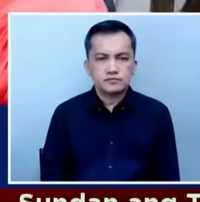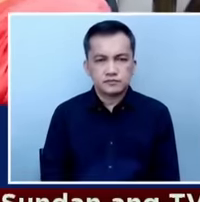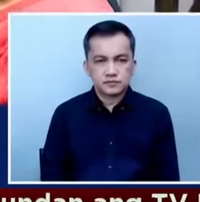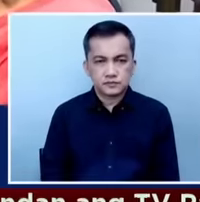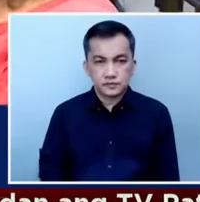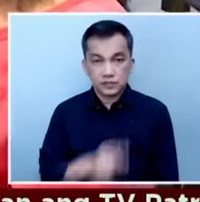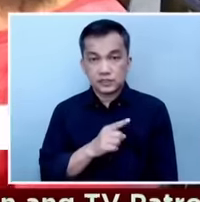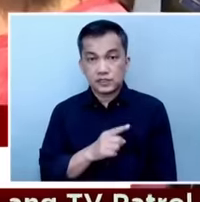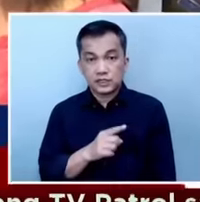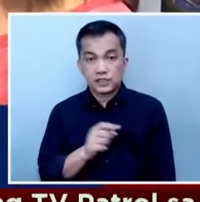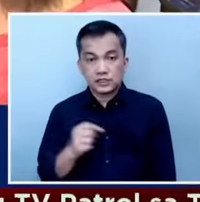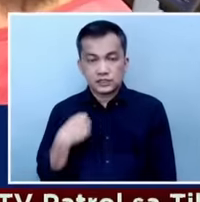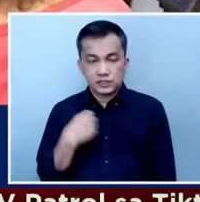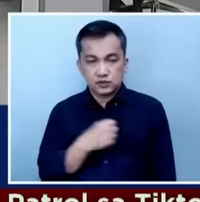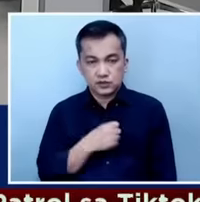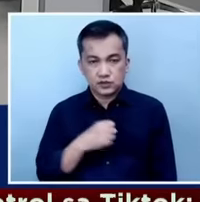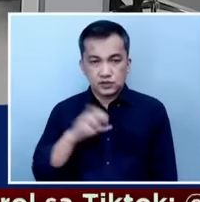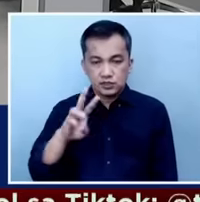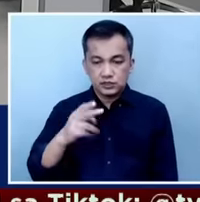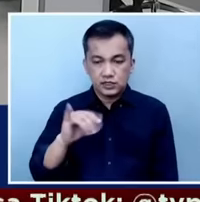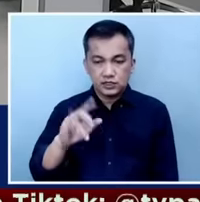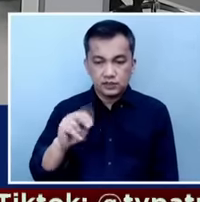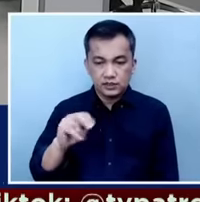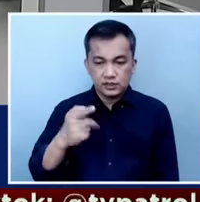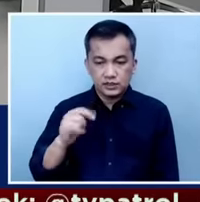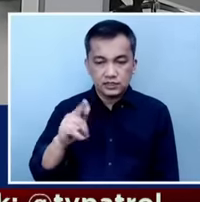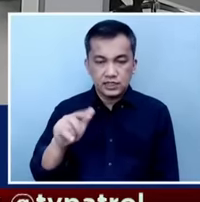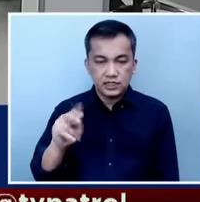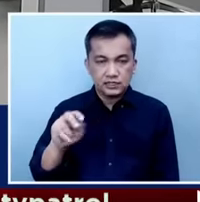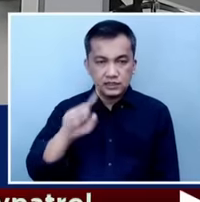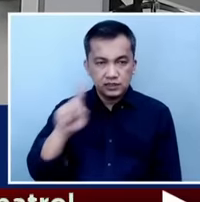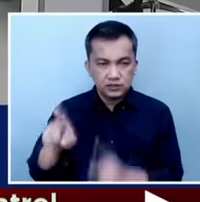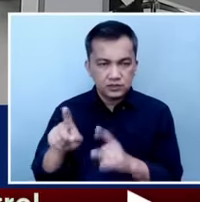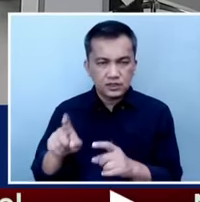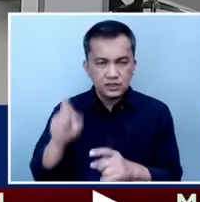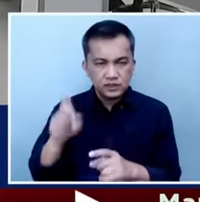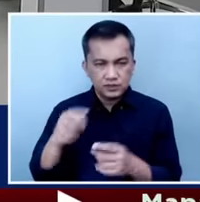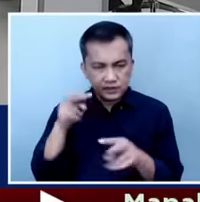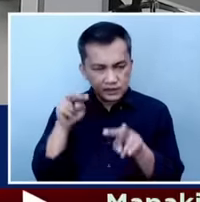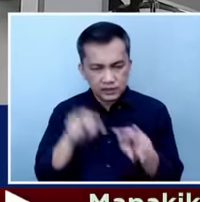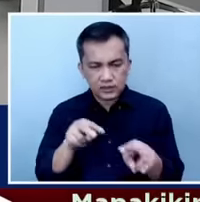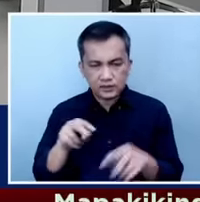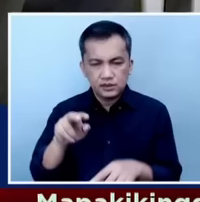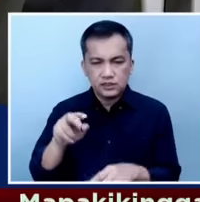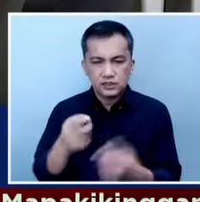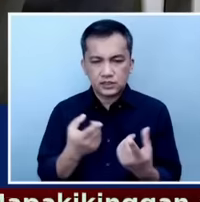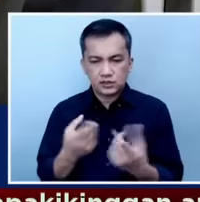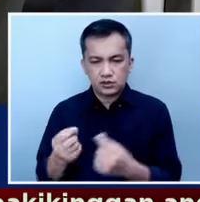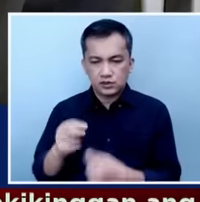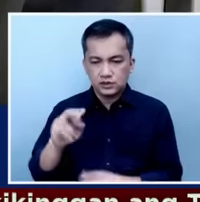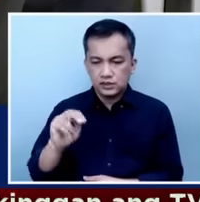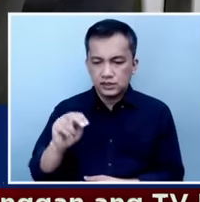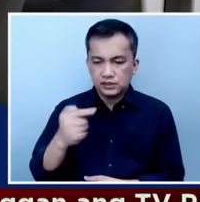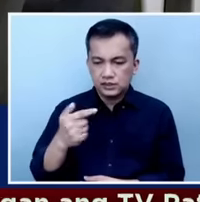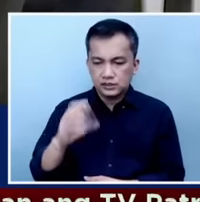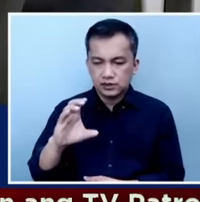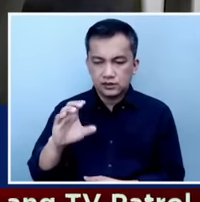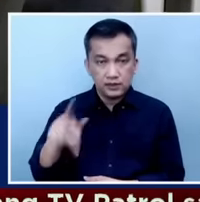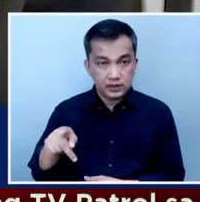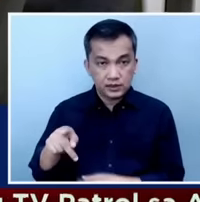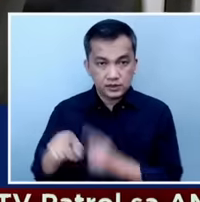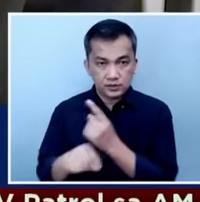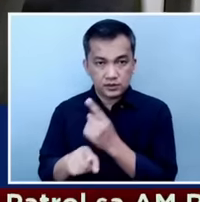Senador Sherwin Gatchalian ang tatanungin, dapat tingnan kung ginawa ba ng National Grid Corporation ang nararapat